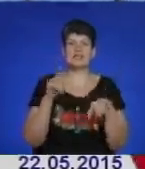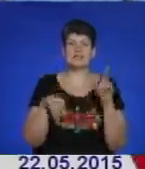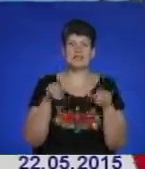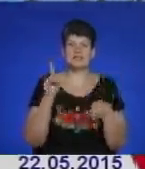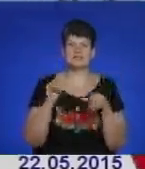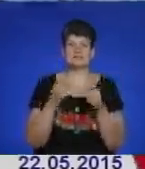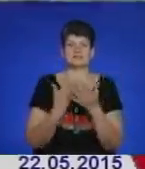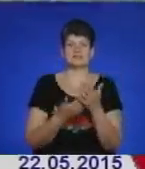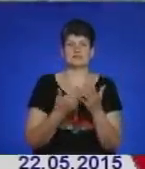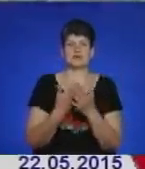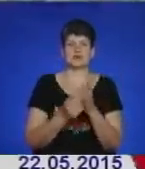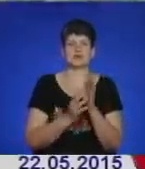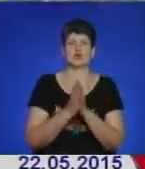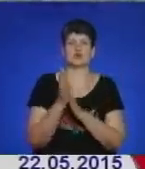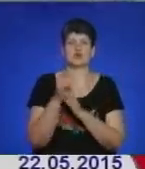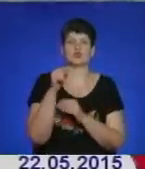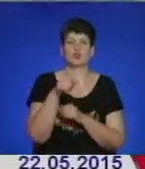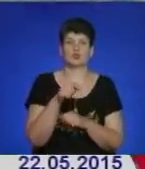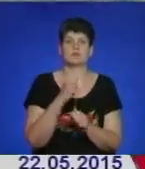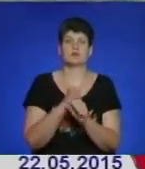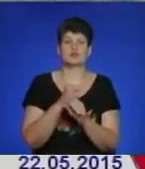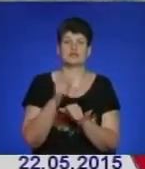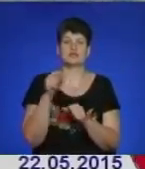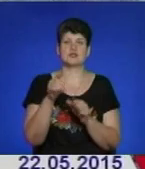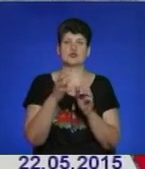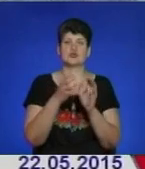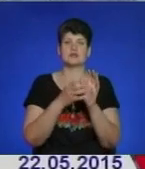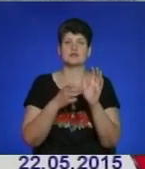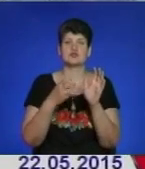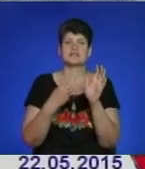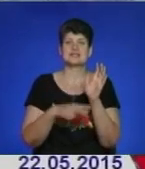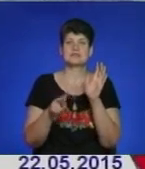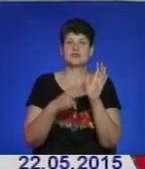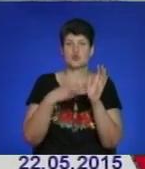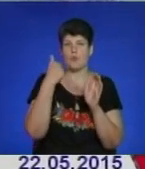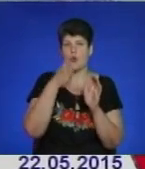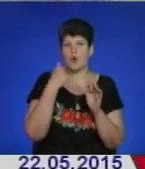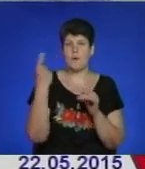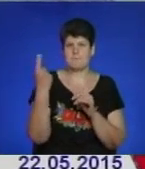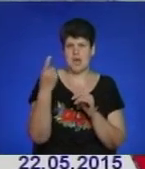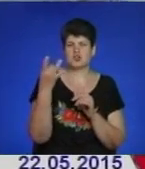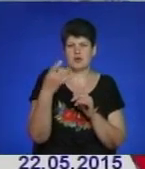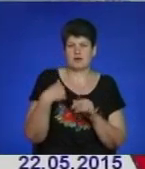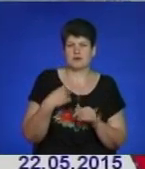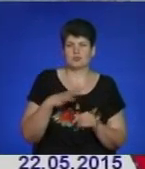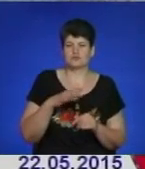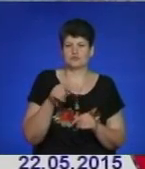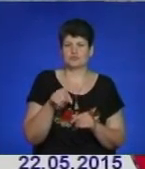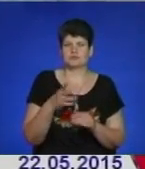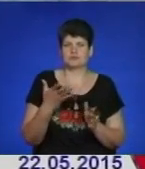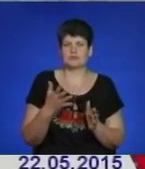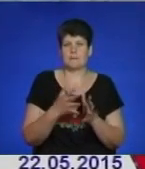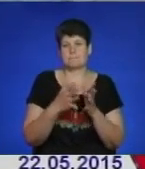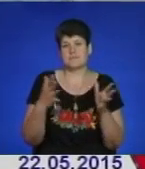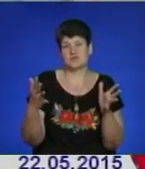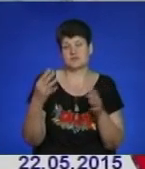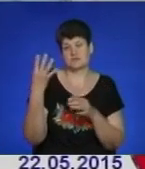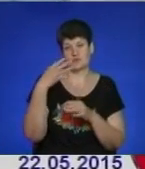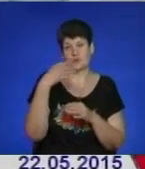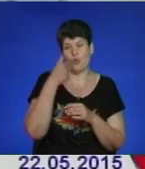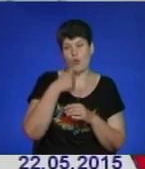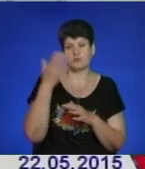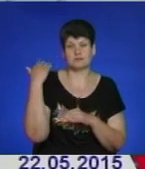рослин. Тут працював з 1977 року, перший раз я тут був, вже більше, майже вже 40